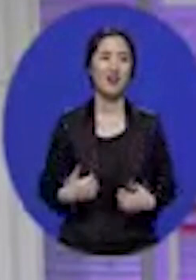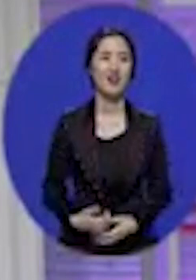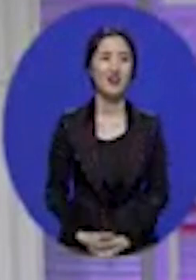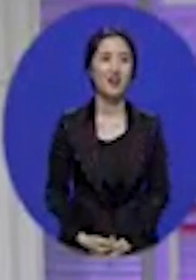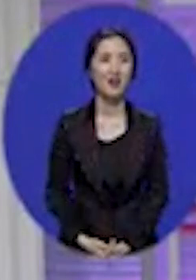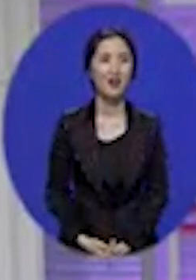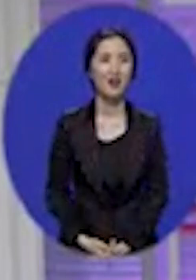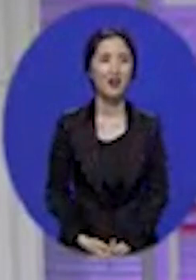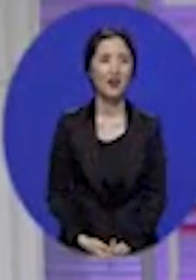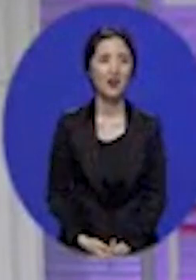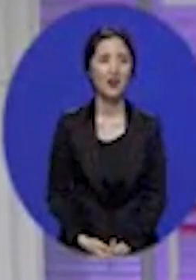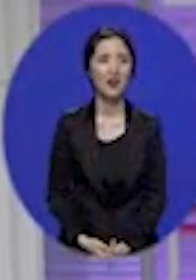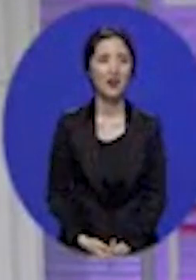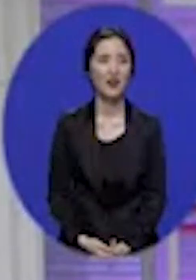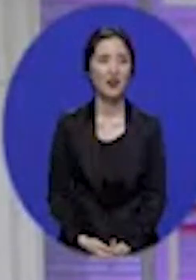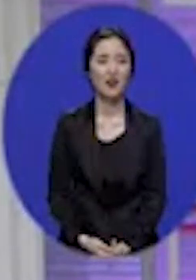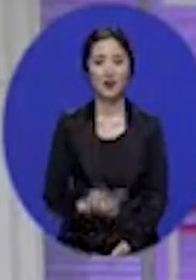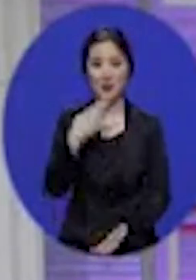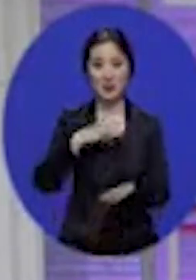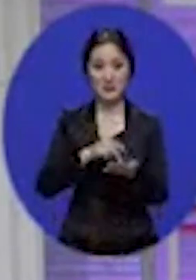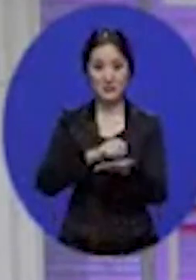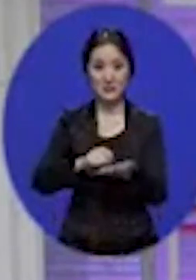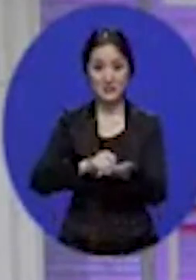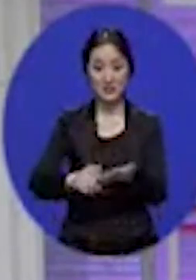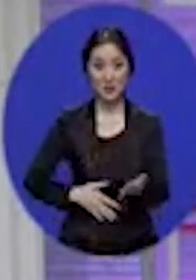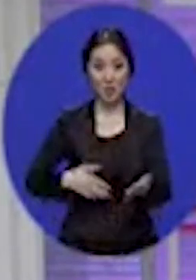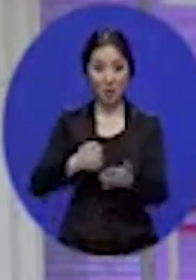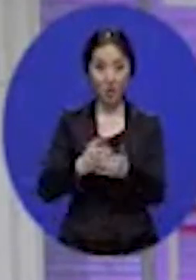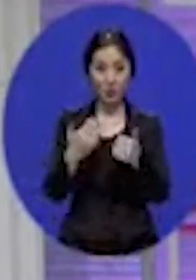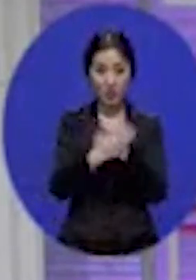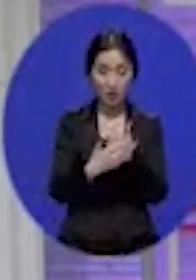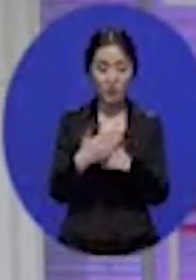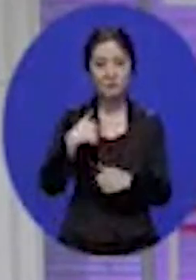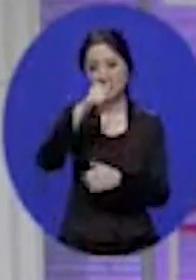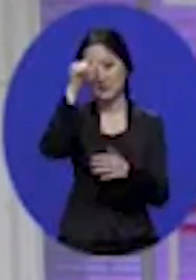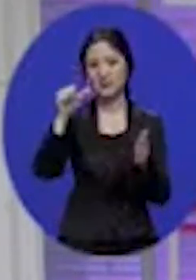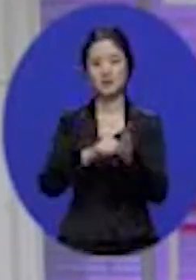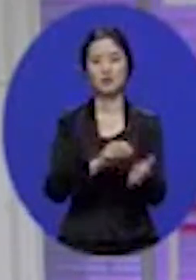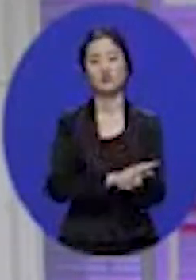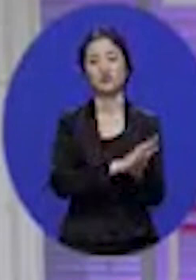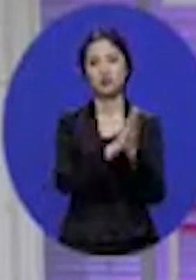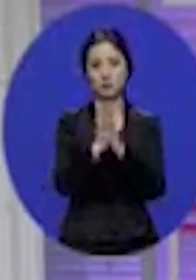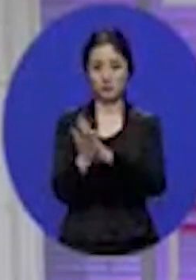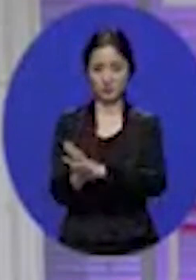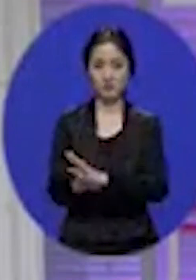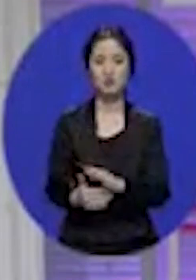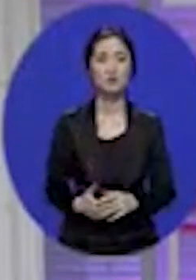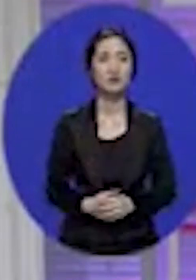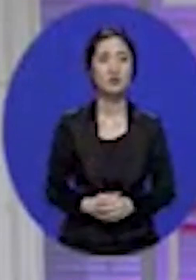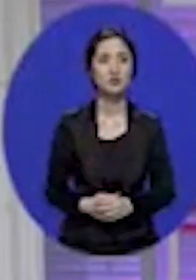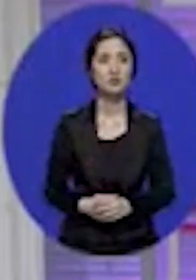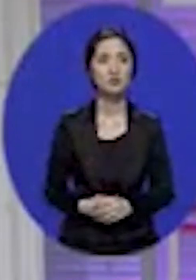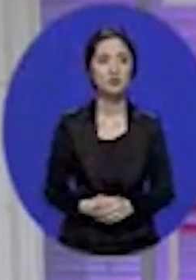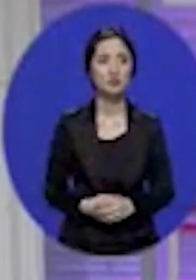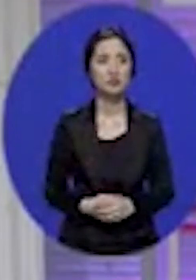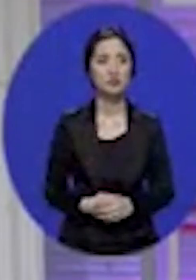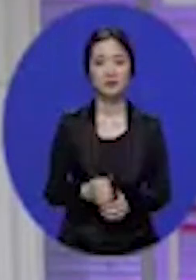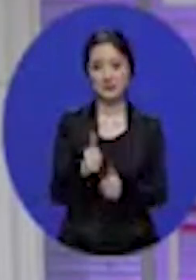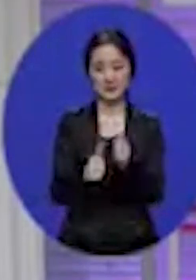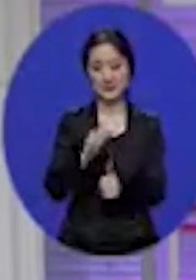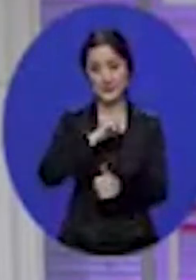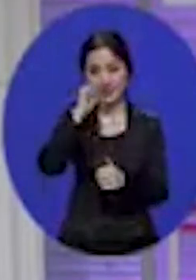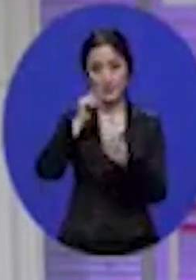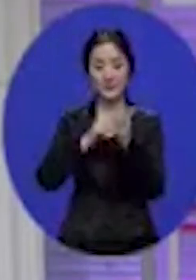그 편지를 쓴 용기 하나가 제 인생을 바꿔놓게 된 거였습니다. 그래서 우여곡절 끝에 이제 시험에